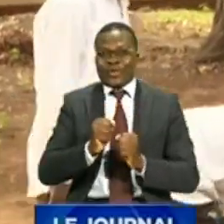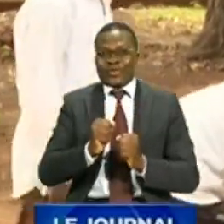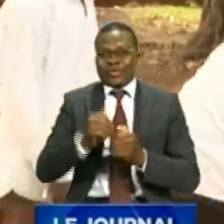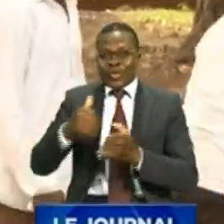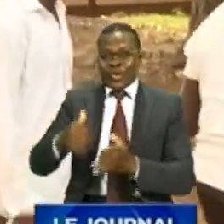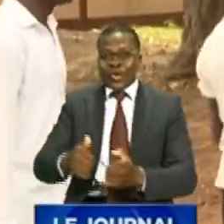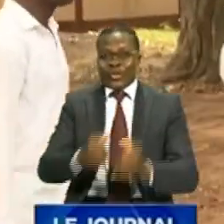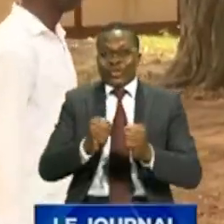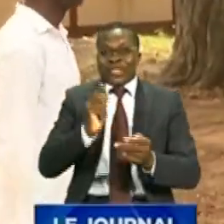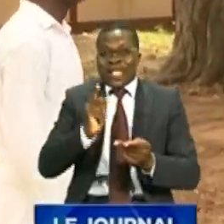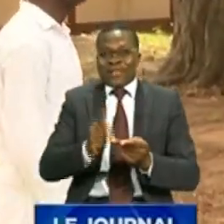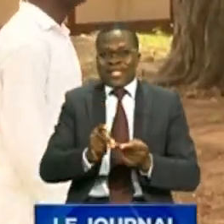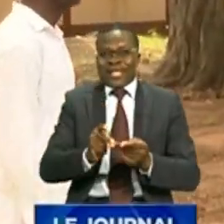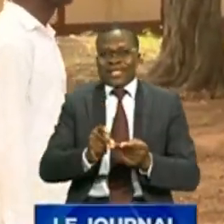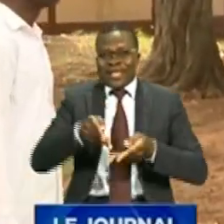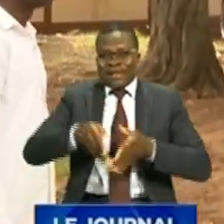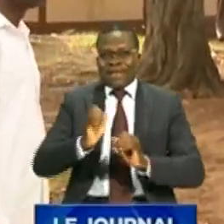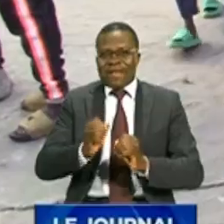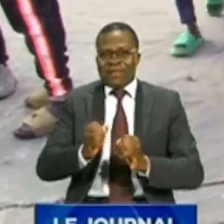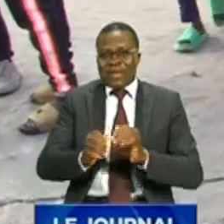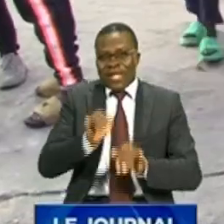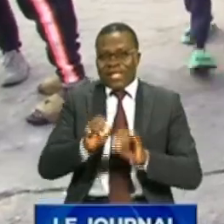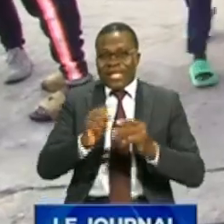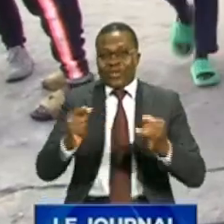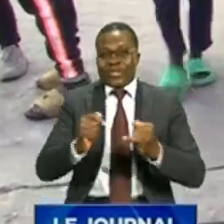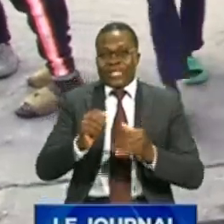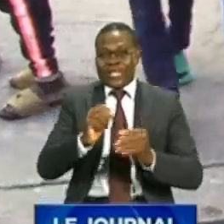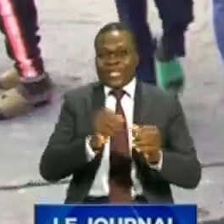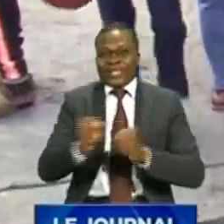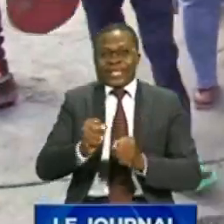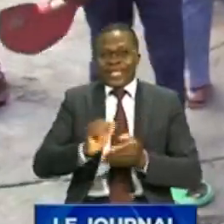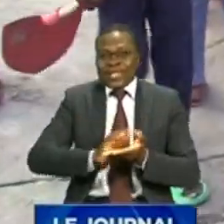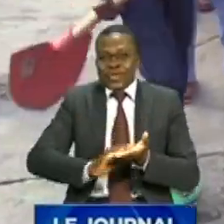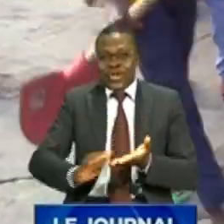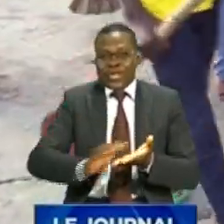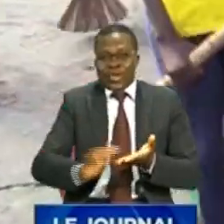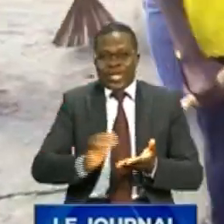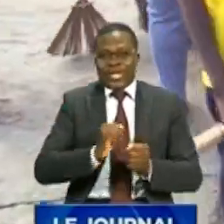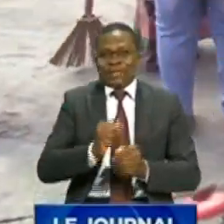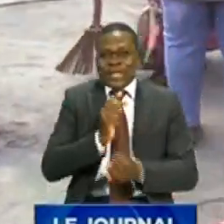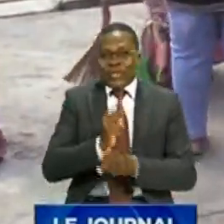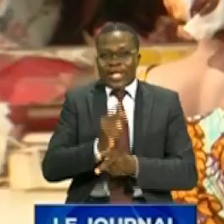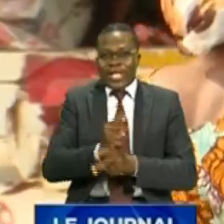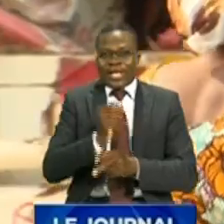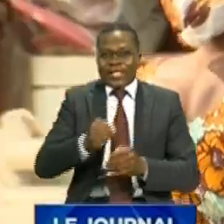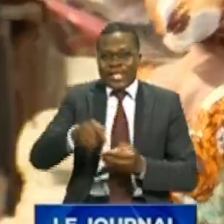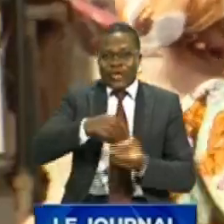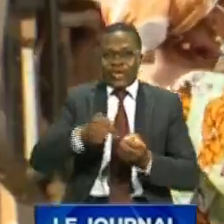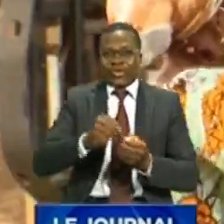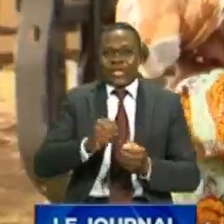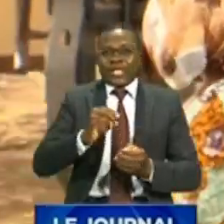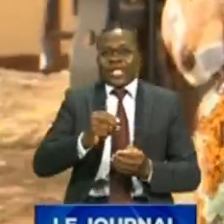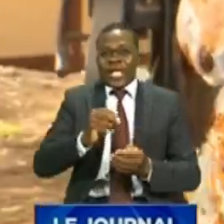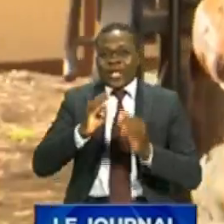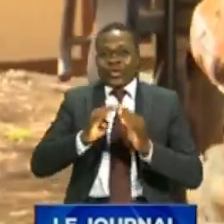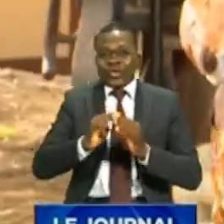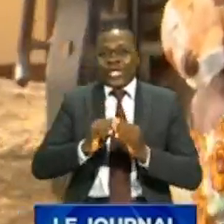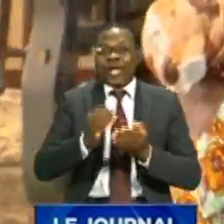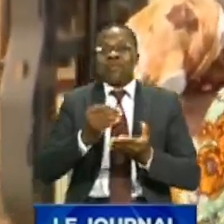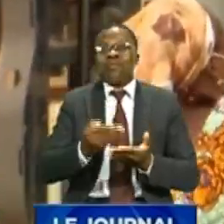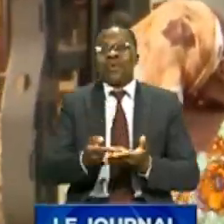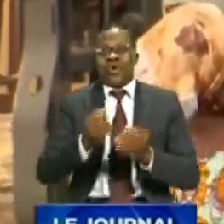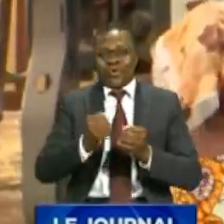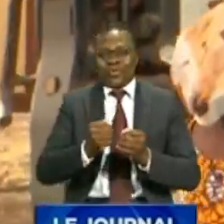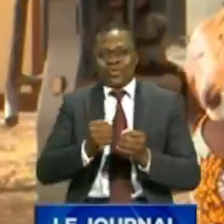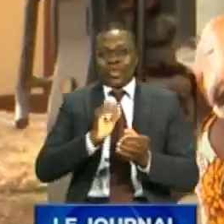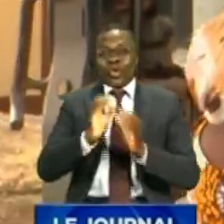suivi efficace va permettre d'ajuster les stratégies de nettoyage et de garantir un environnement urbain agréable.